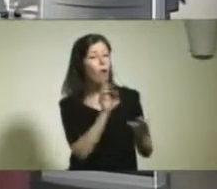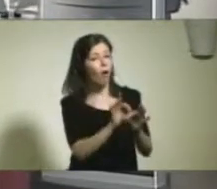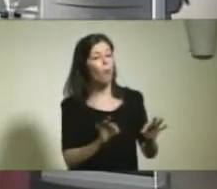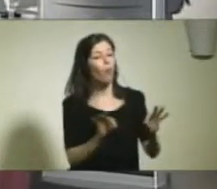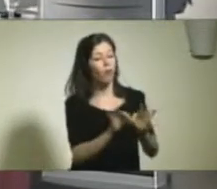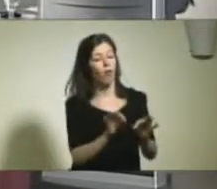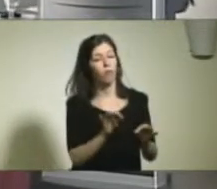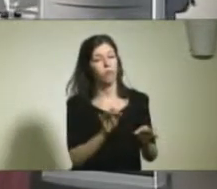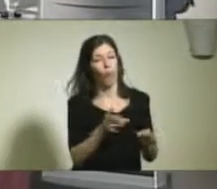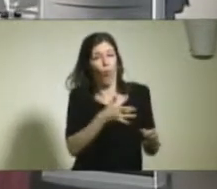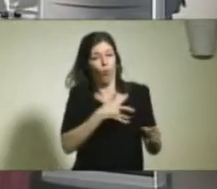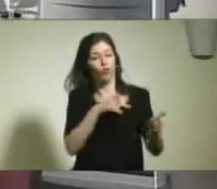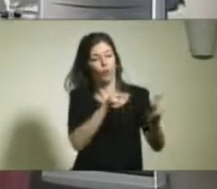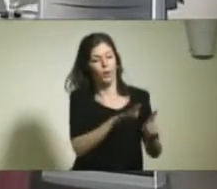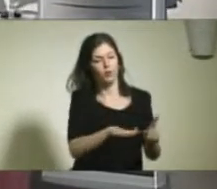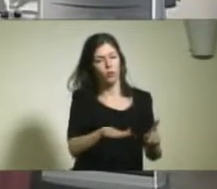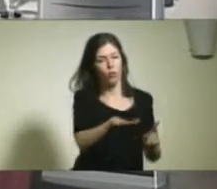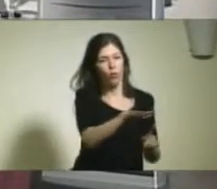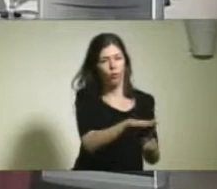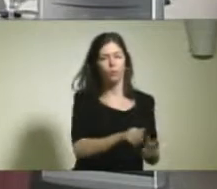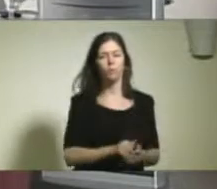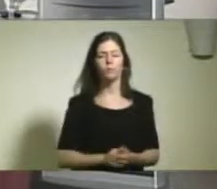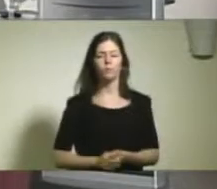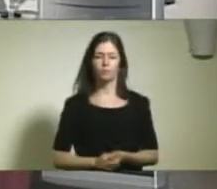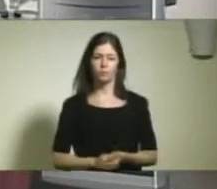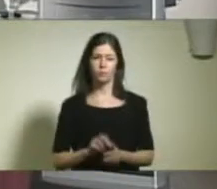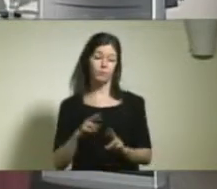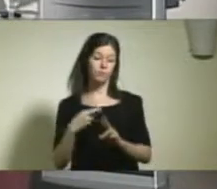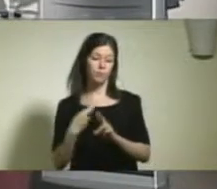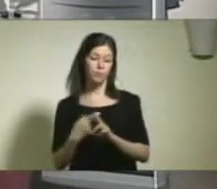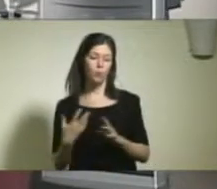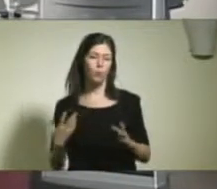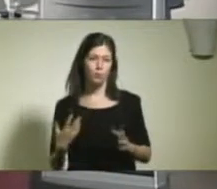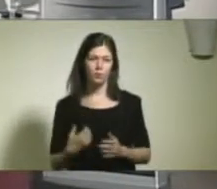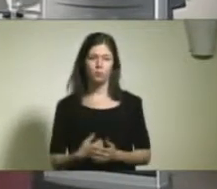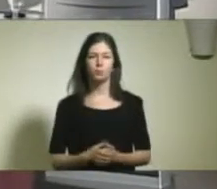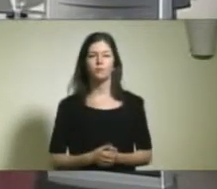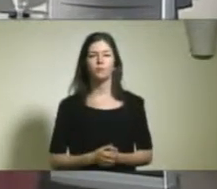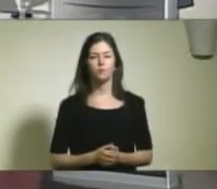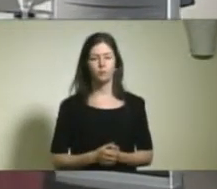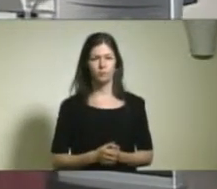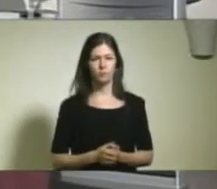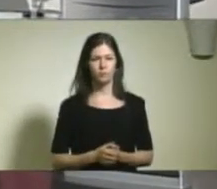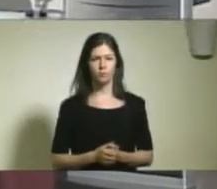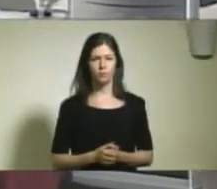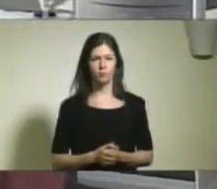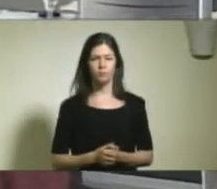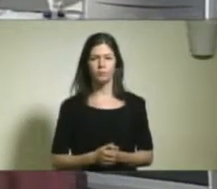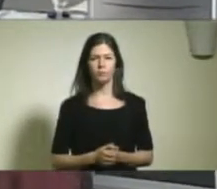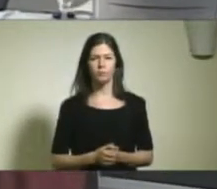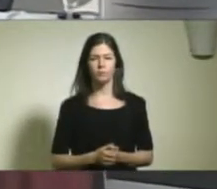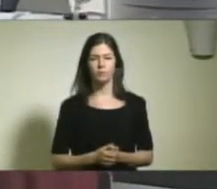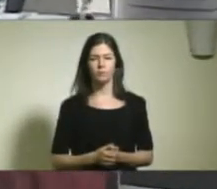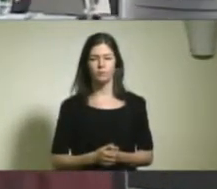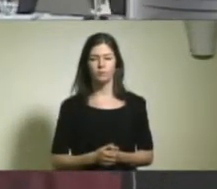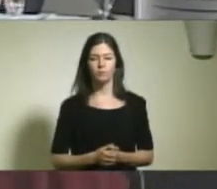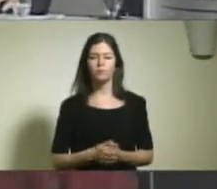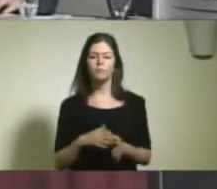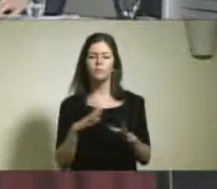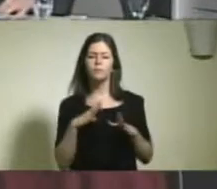là, comme tel? Bon, ce qu'il faut savoir au départ, les gens, certaines personnes sont allées sur le